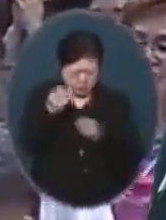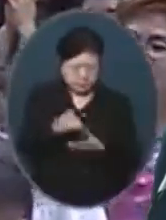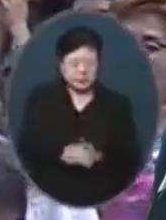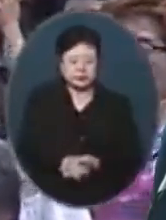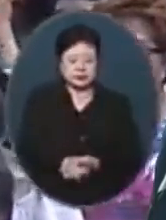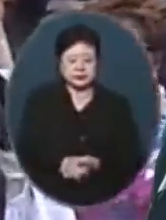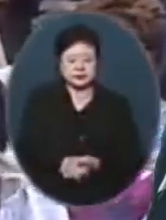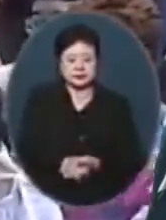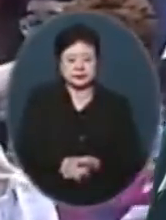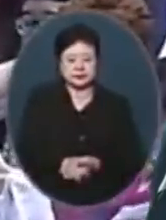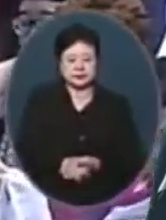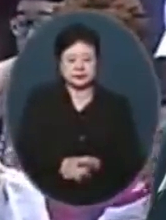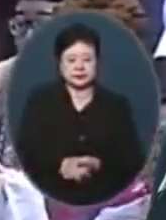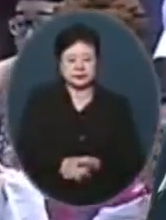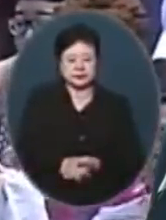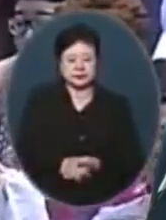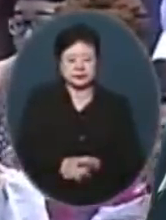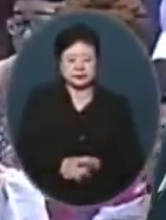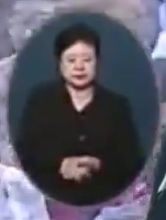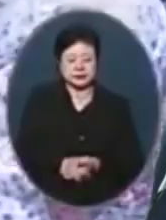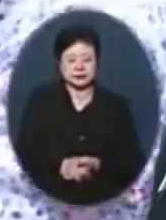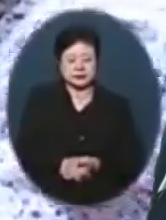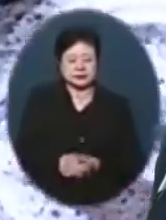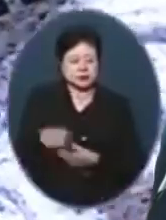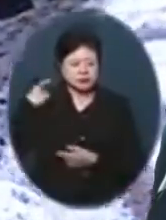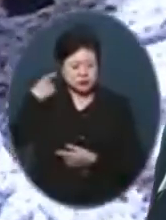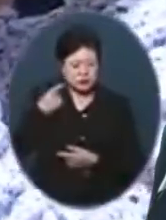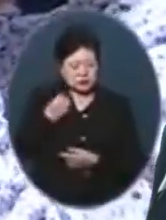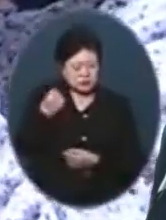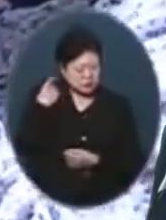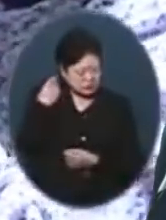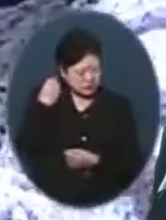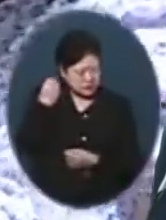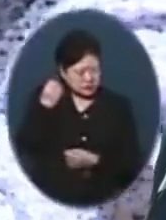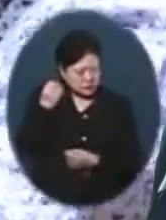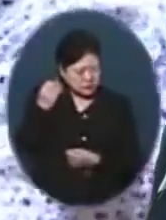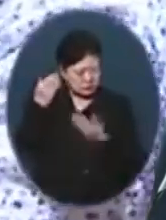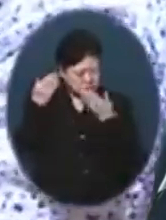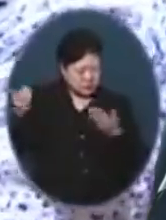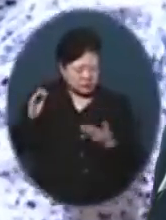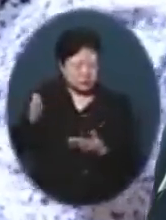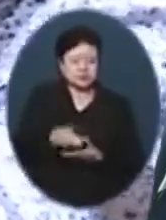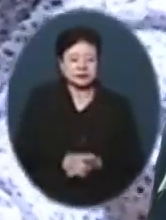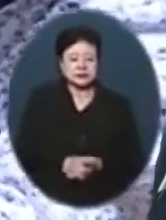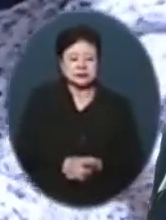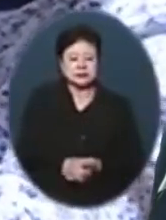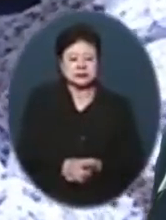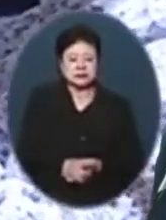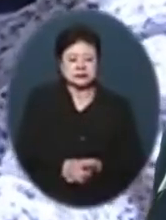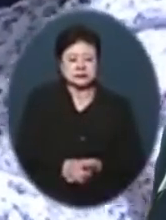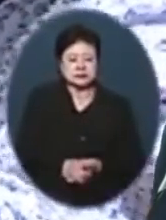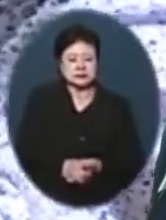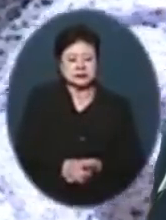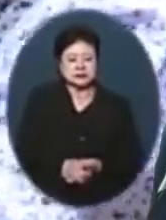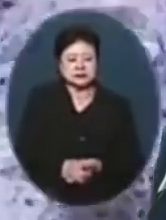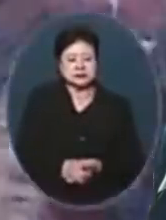나았으며 귀에 울리는 소리가 많이 나고 고막이 상한 사람이 고침을 받았으며